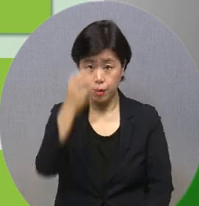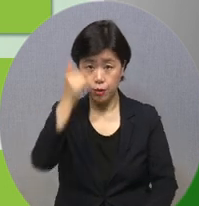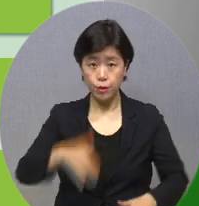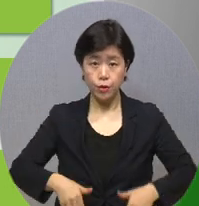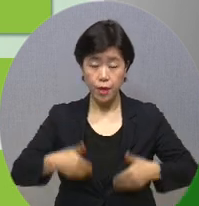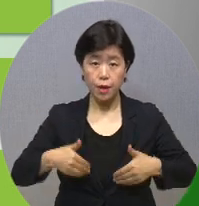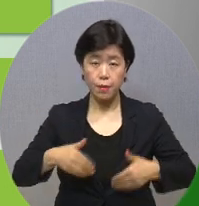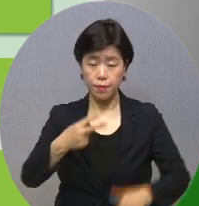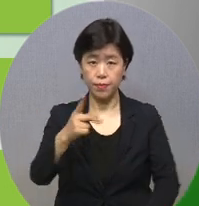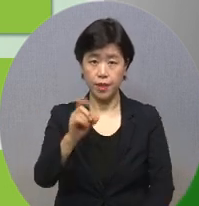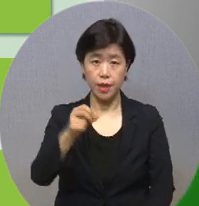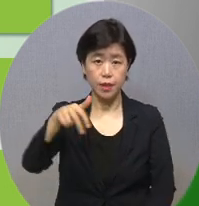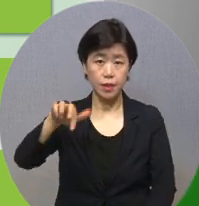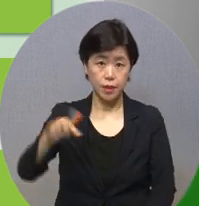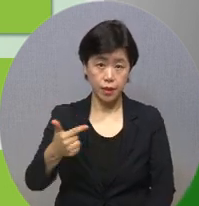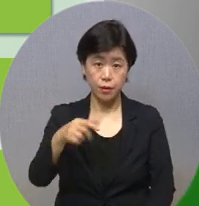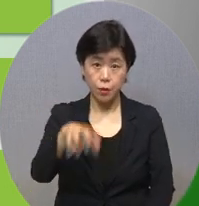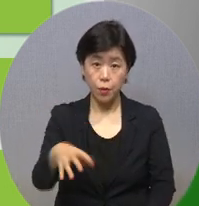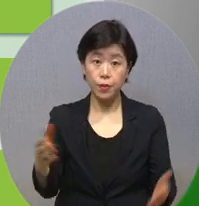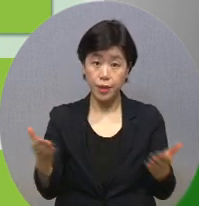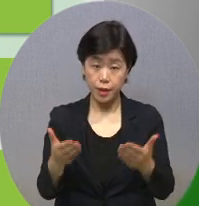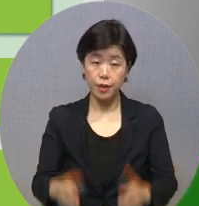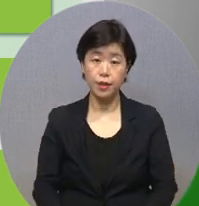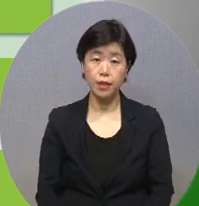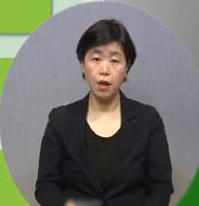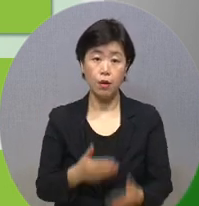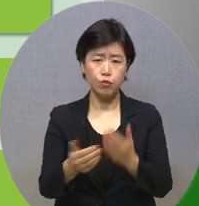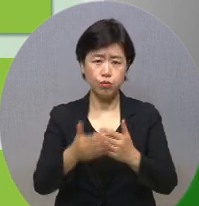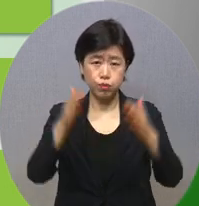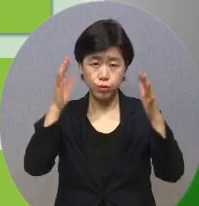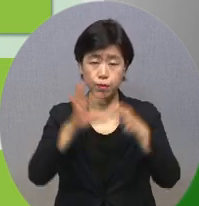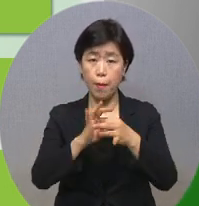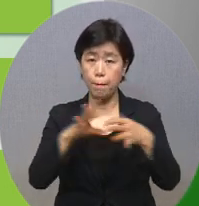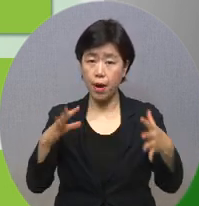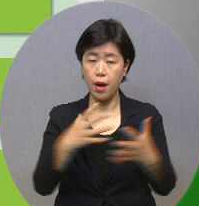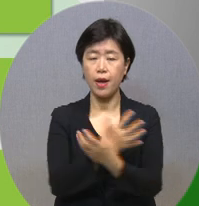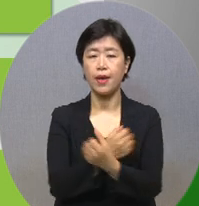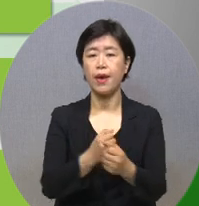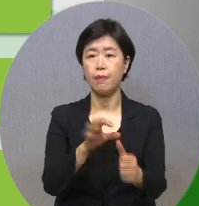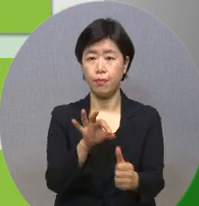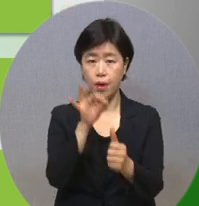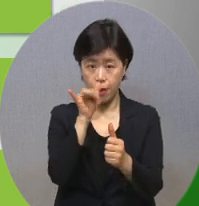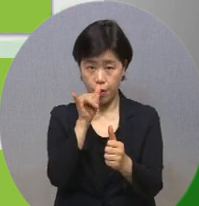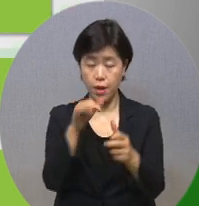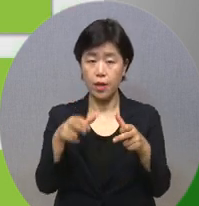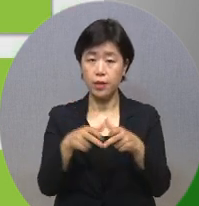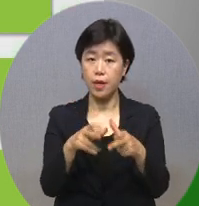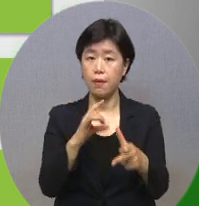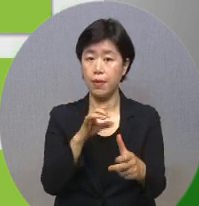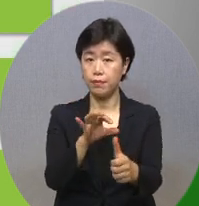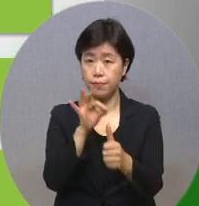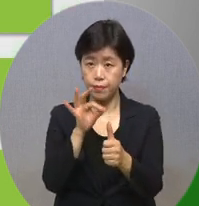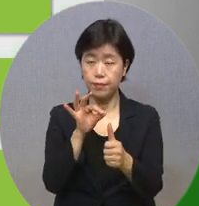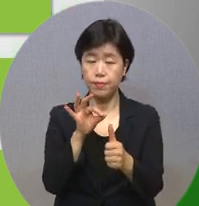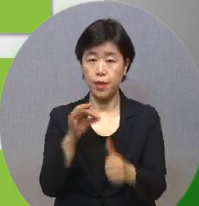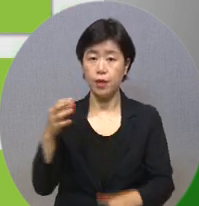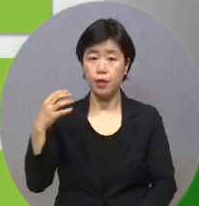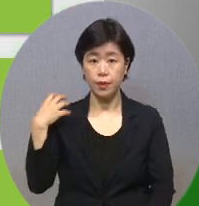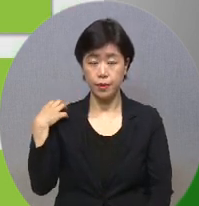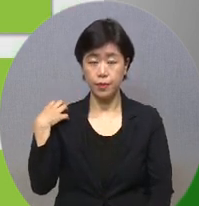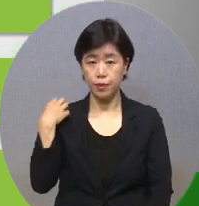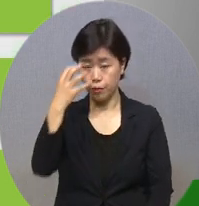장진시입니다. 경력과 학력은 무관하며 계약직을 채용합니다. 장애인만 채용하며 담당기사는